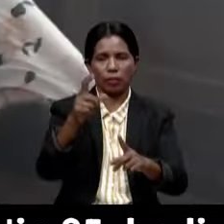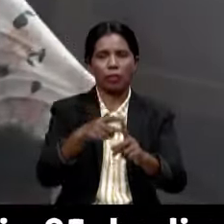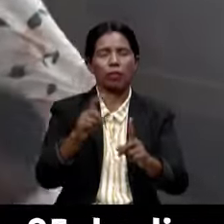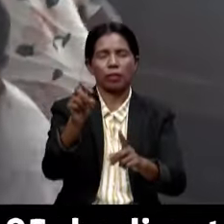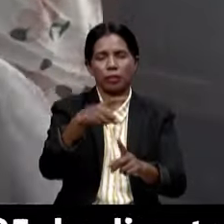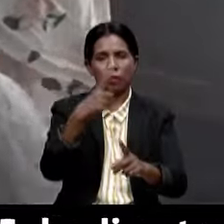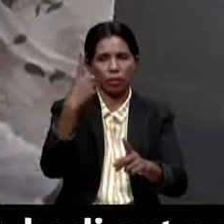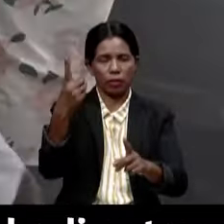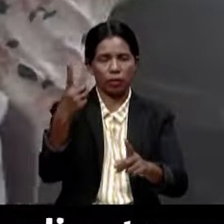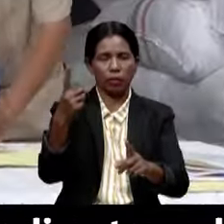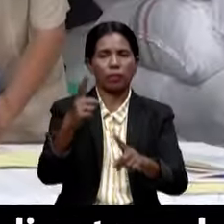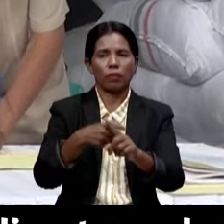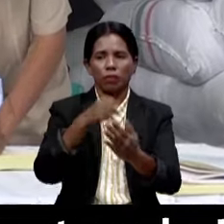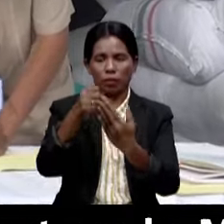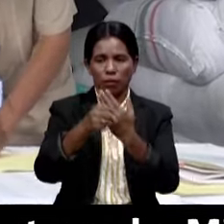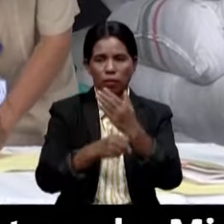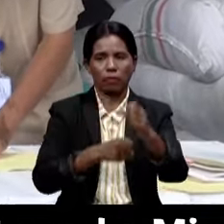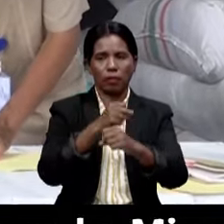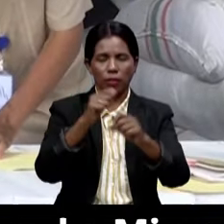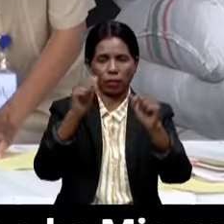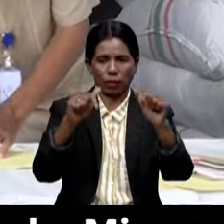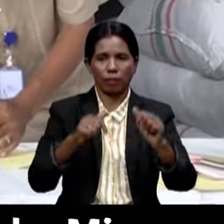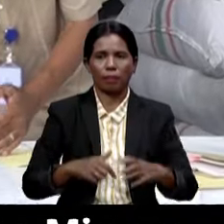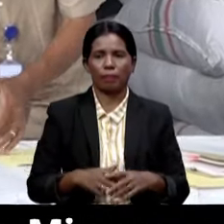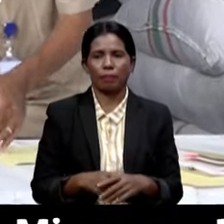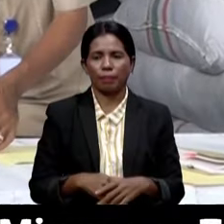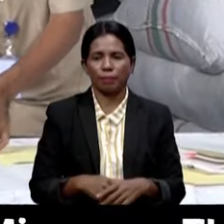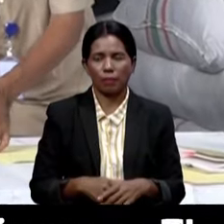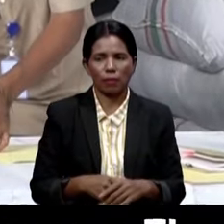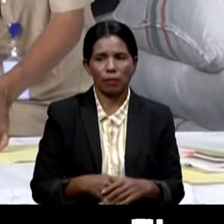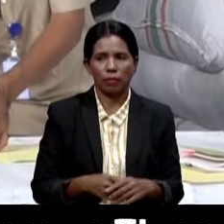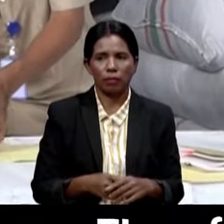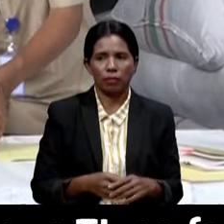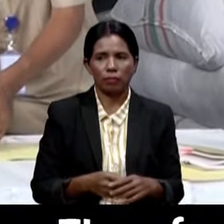sanulo resinida fulan setembro. Tina Ney, Agina Lola, Jacinto Fuca, Giamen.